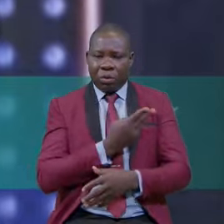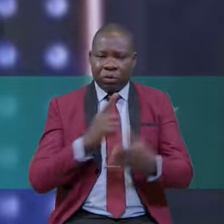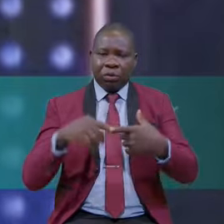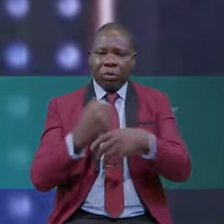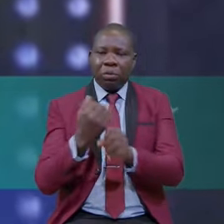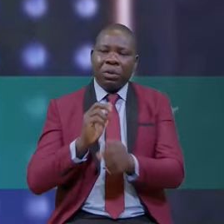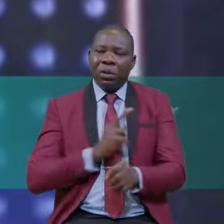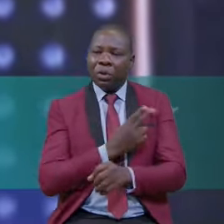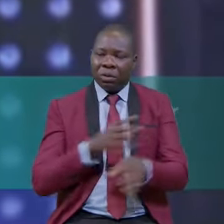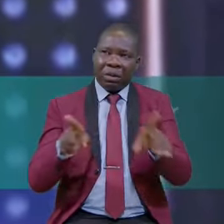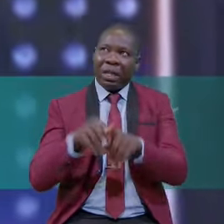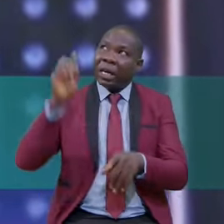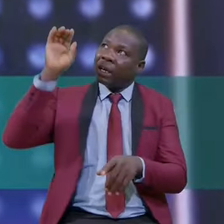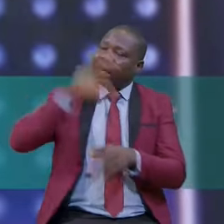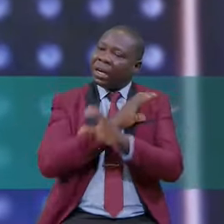chapitre